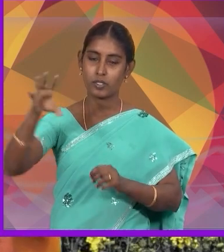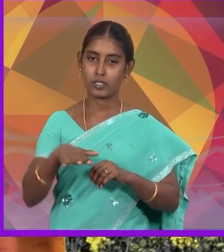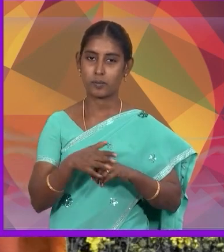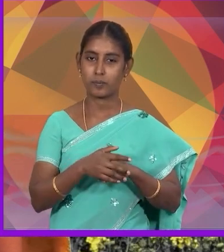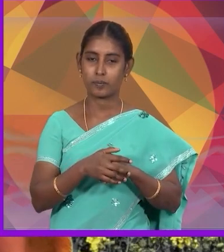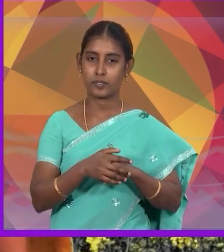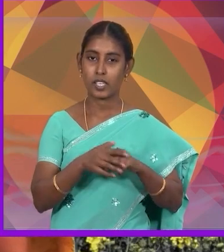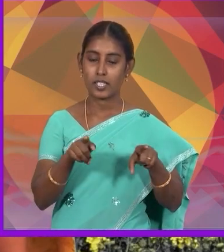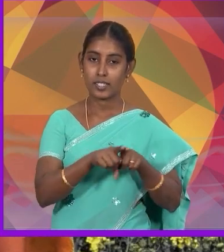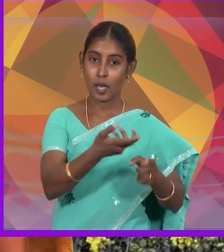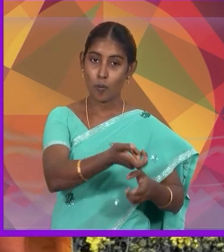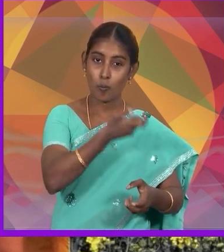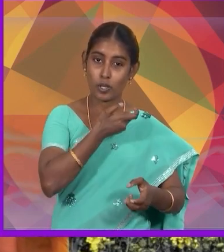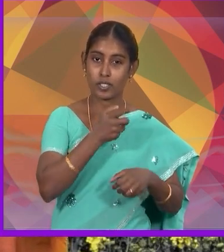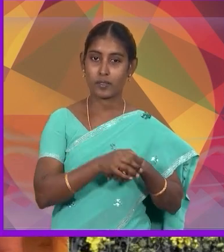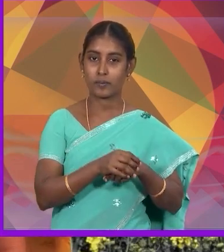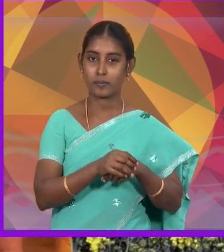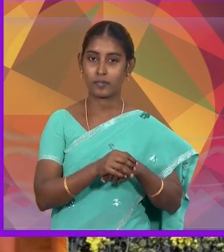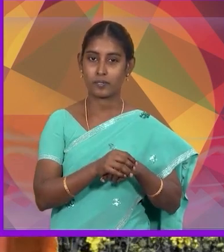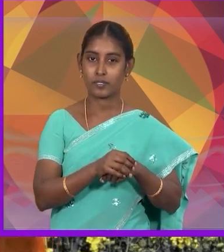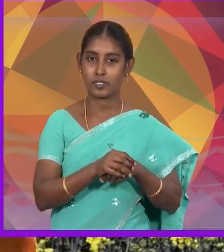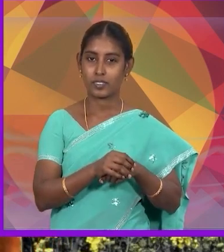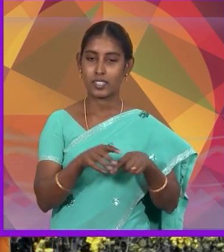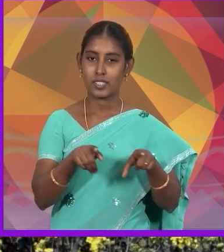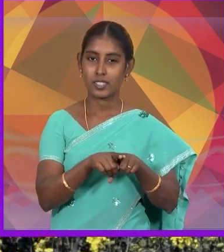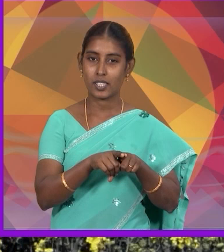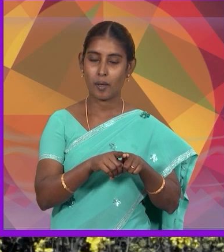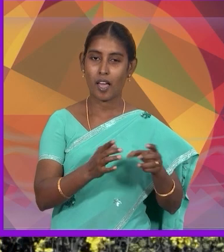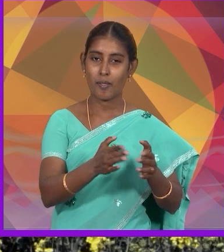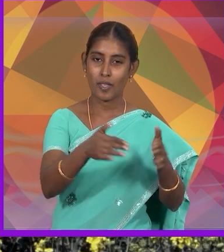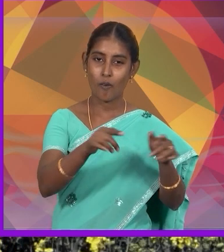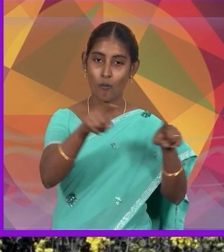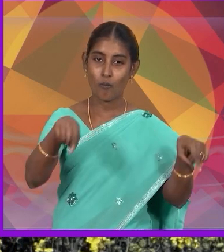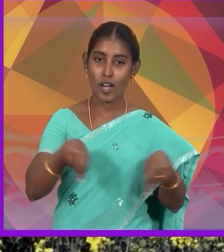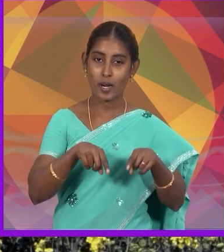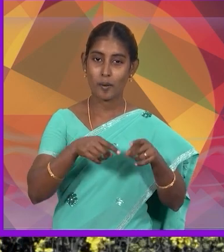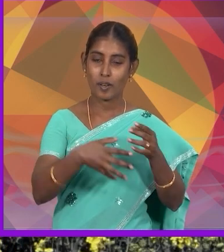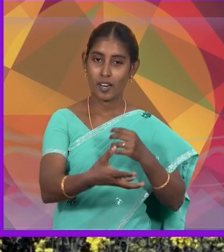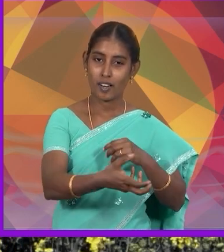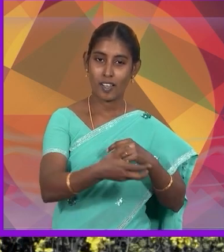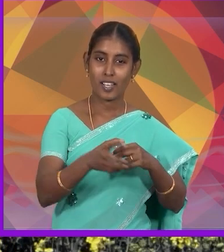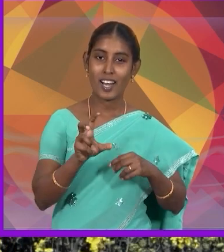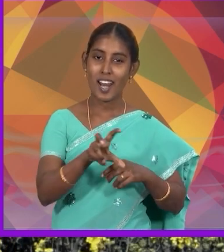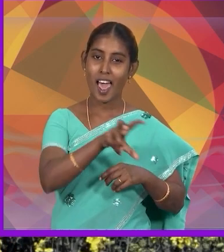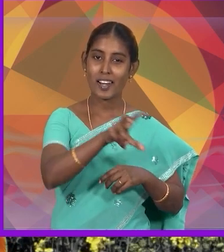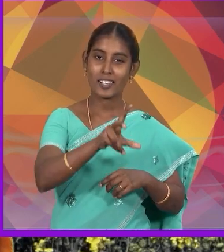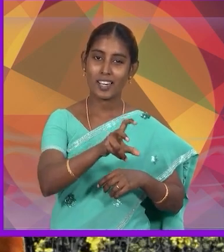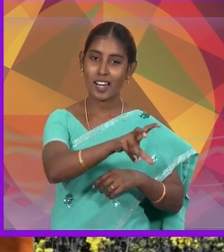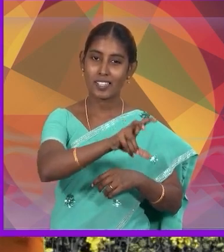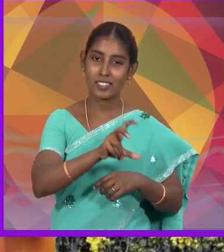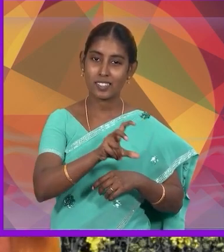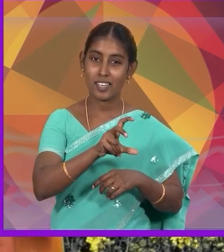அப்படியா நாத்தை புடுங்குற போது நண்டு சேர்த்தும் பிடிக்கிறாங்க, அந்த வரப்புல மூடக்கூடிய வயல் நண்டுகளை சேர்த்து